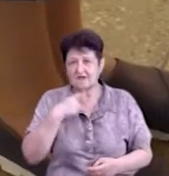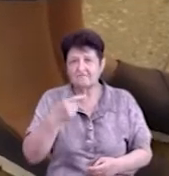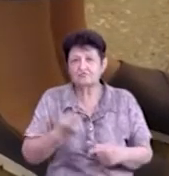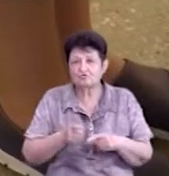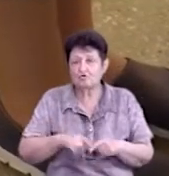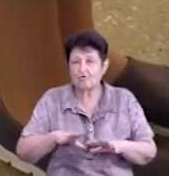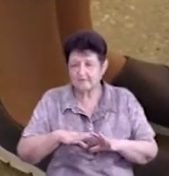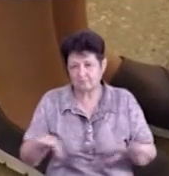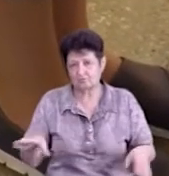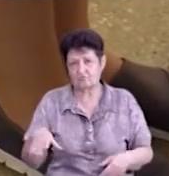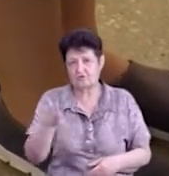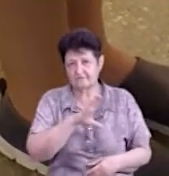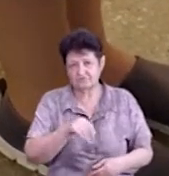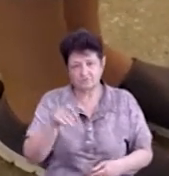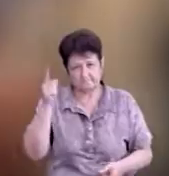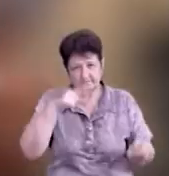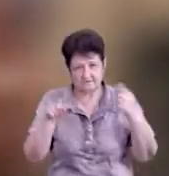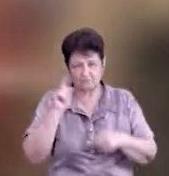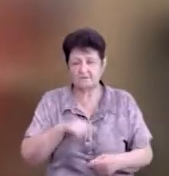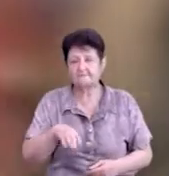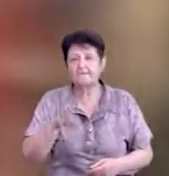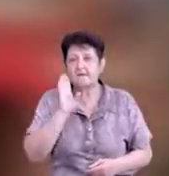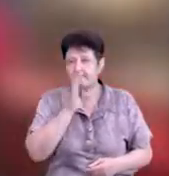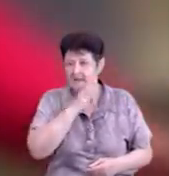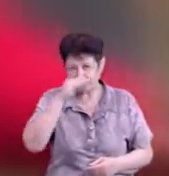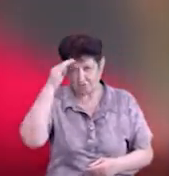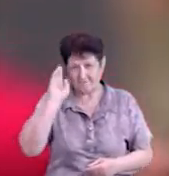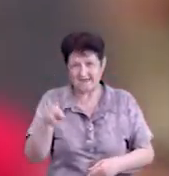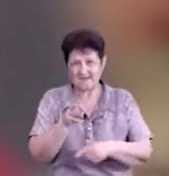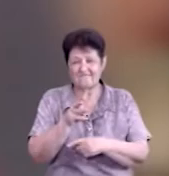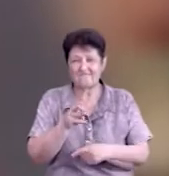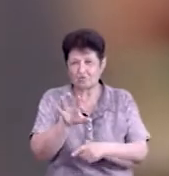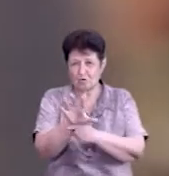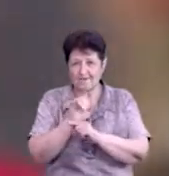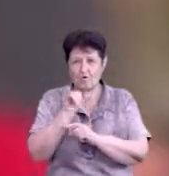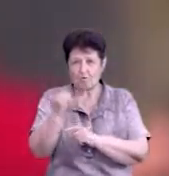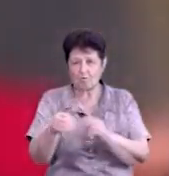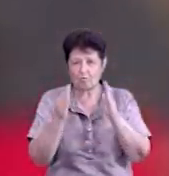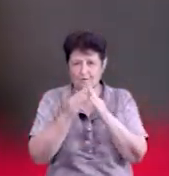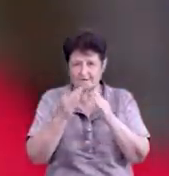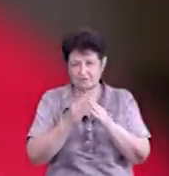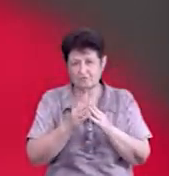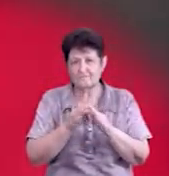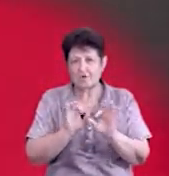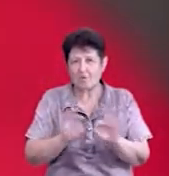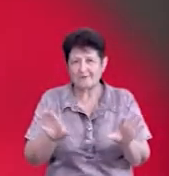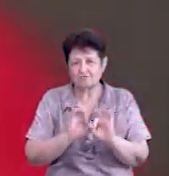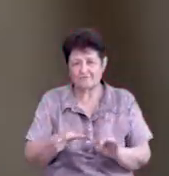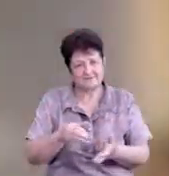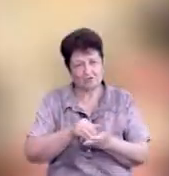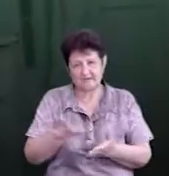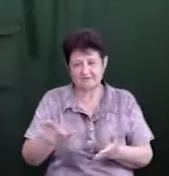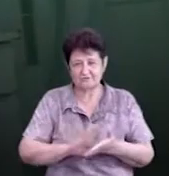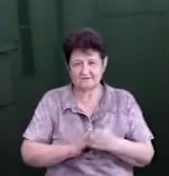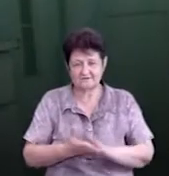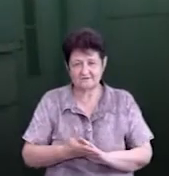не було. Просто все змонтували. Все. Матір хлопця, який фотографувався у бабусиному будинку, коментувати ситуацію